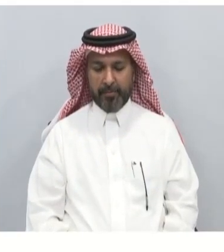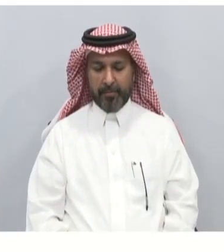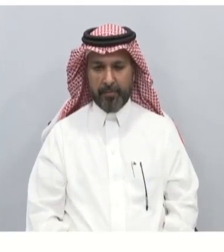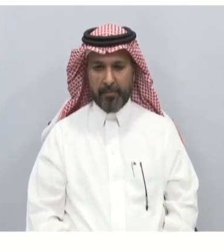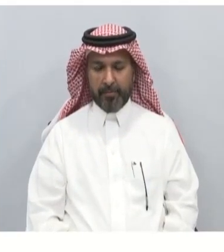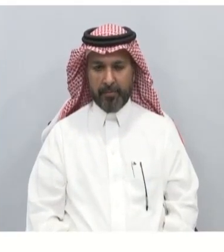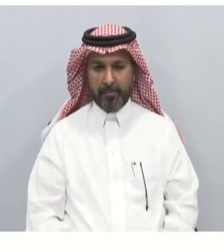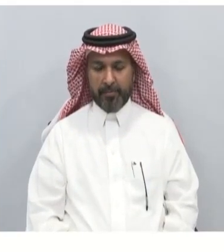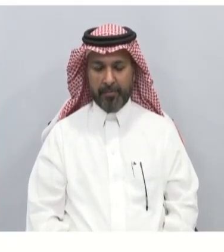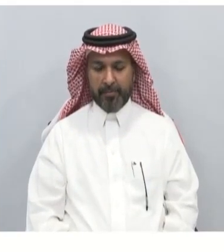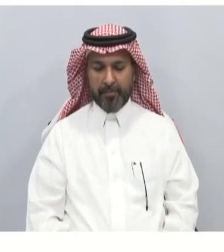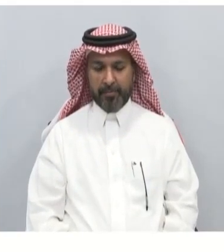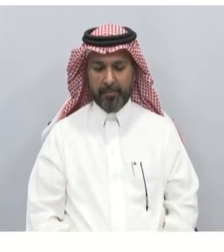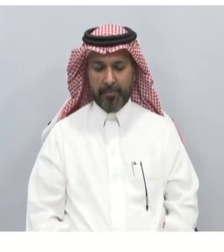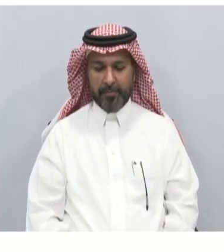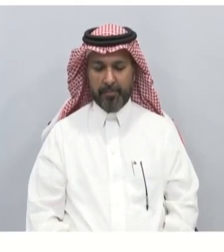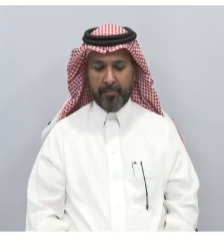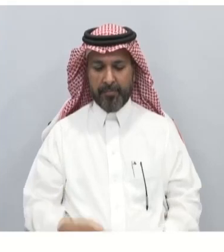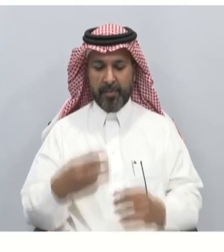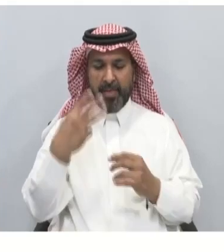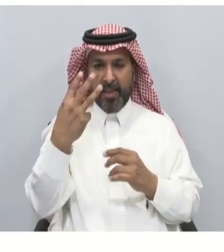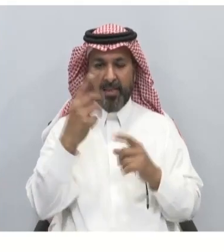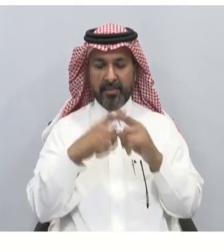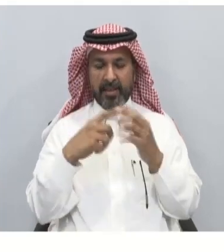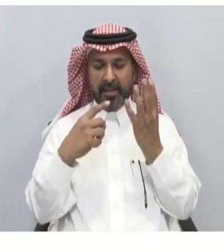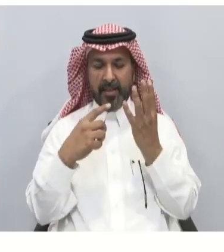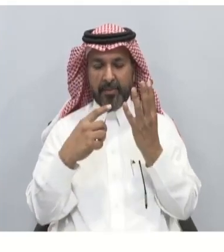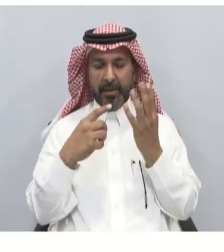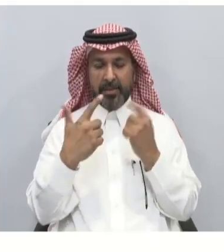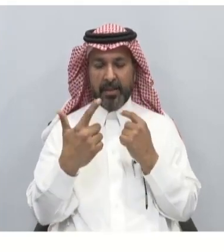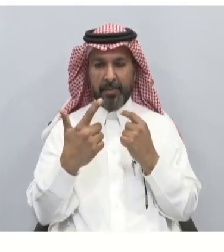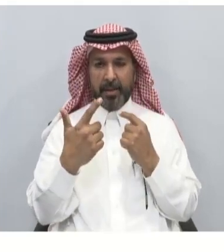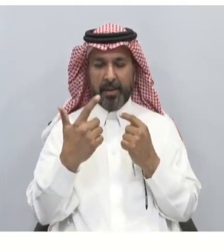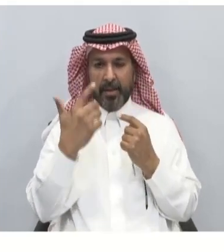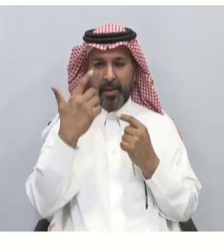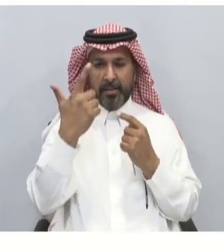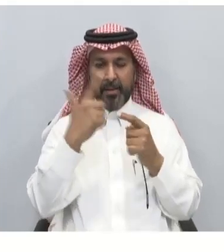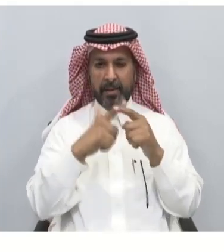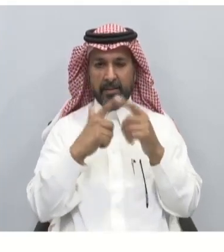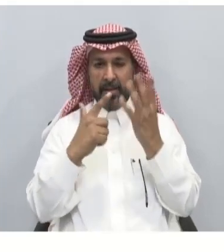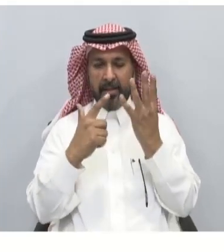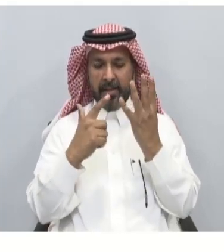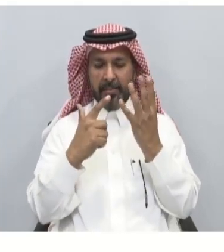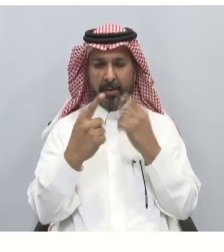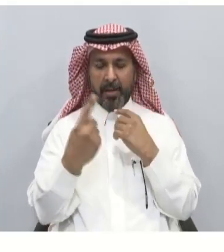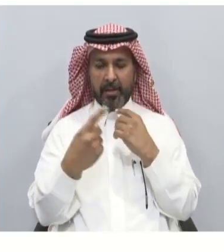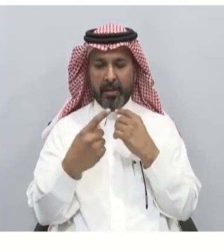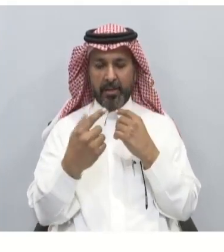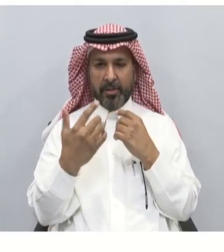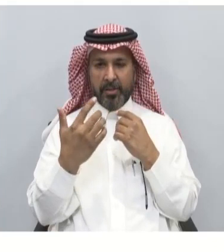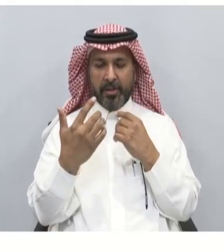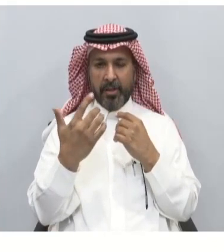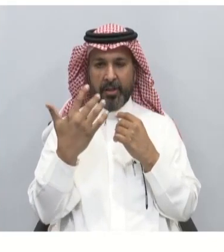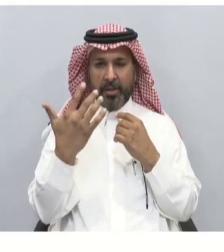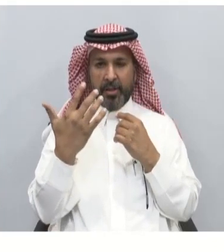نشوف طبعا هنا 3 زدنا عليها 4 أصبحت 7، 7 زدنا 4 11، 11 زدنا 4 15، يعني لو جينا بالعكس 15